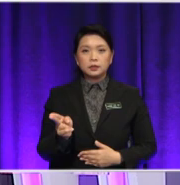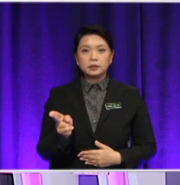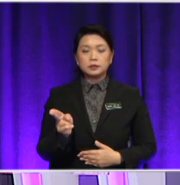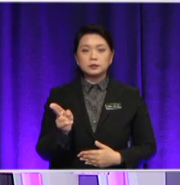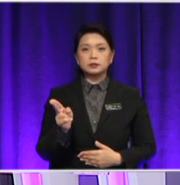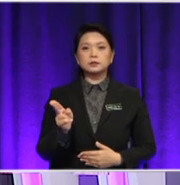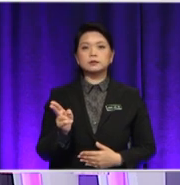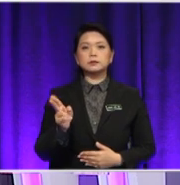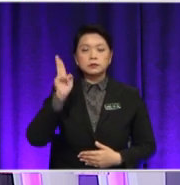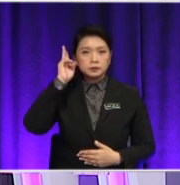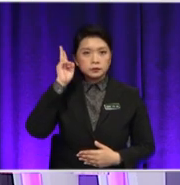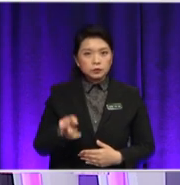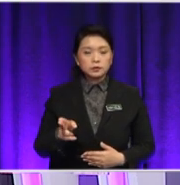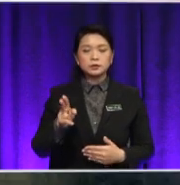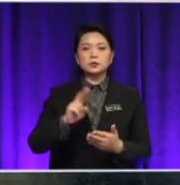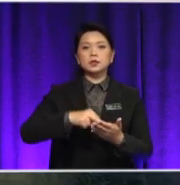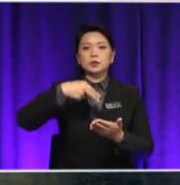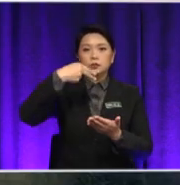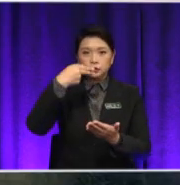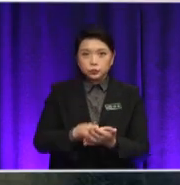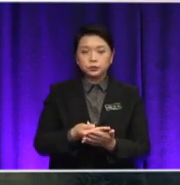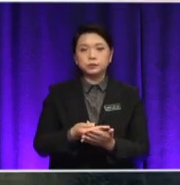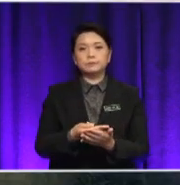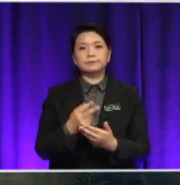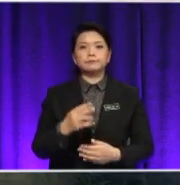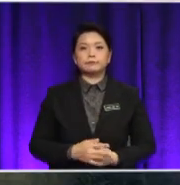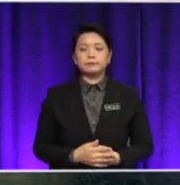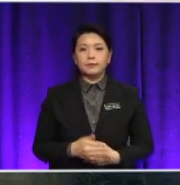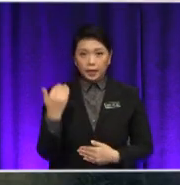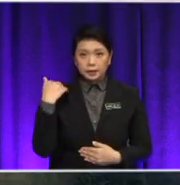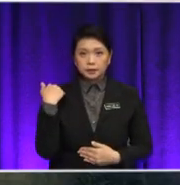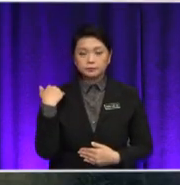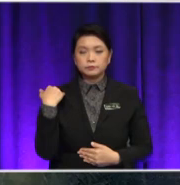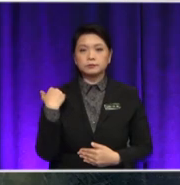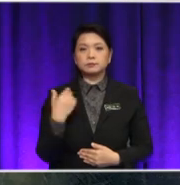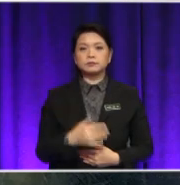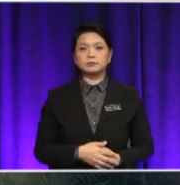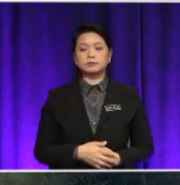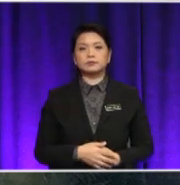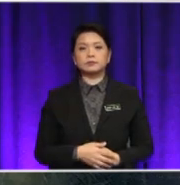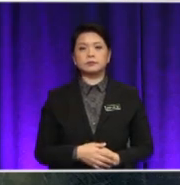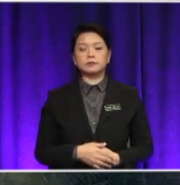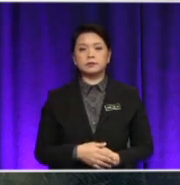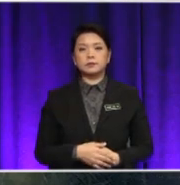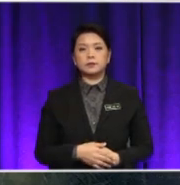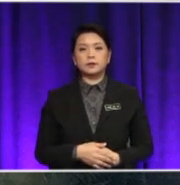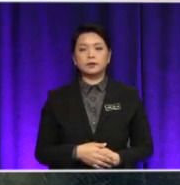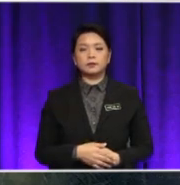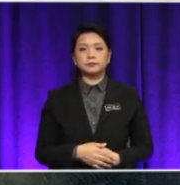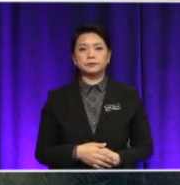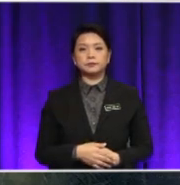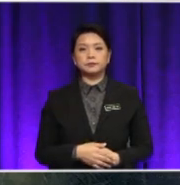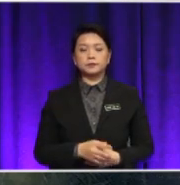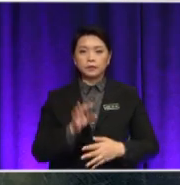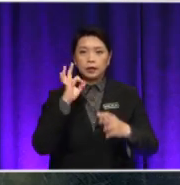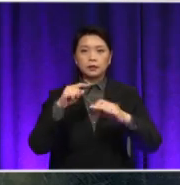ke? Tersadung pintu, tersadung meja. Oh, pernah, cikgu. Bucu katil, cikgu. Tu kira hentakkan kaki lah tu. Boleh juga, ya. Kat rumah